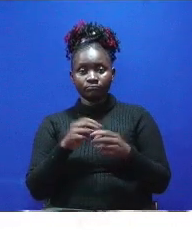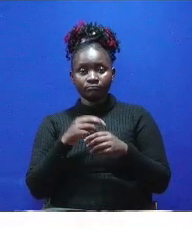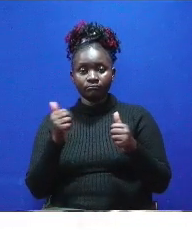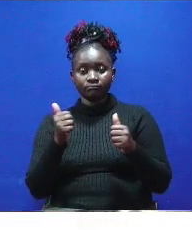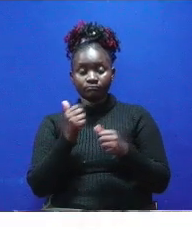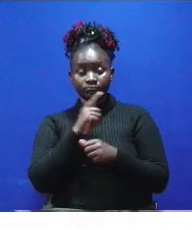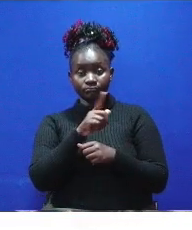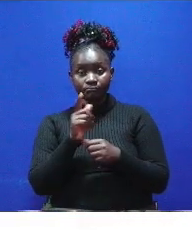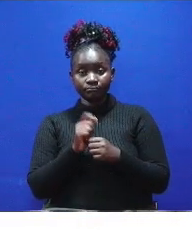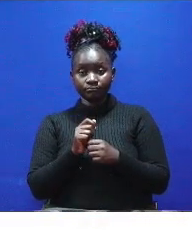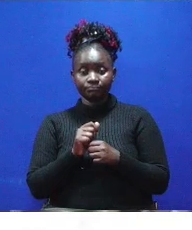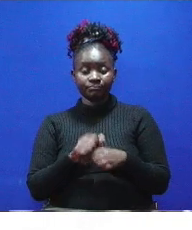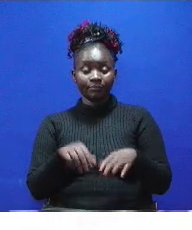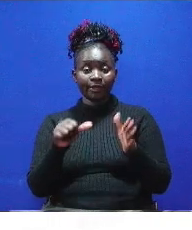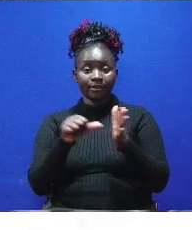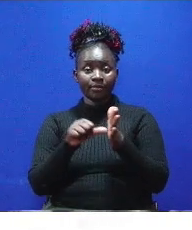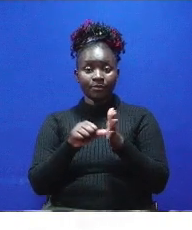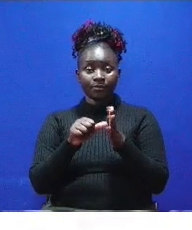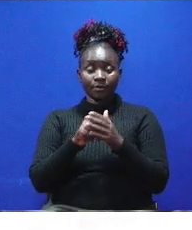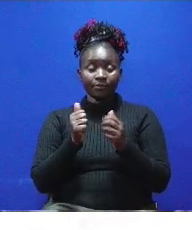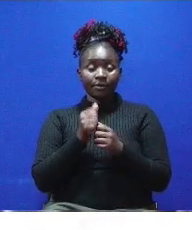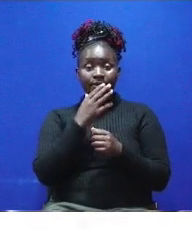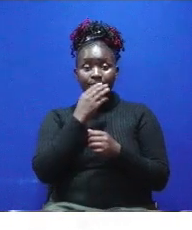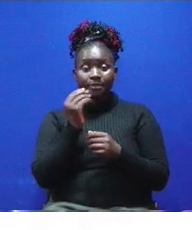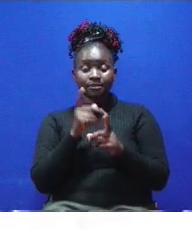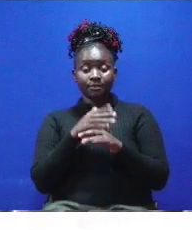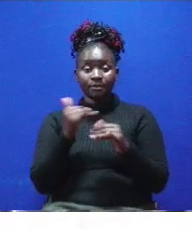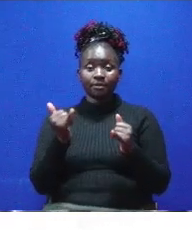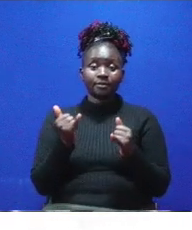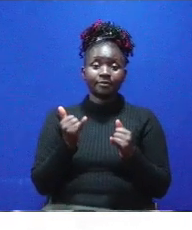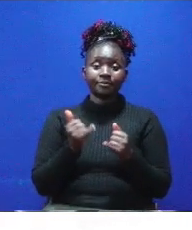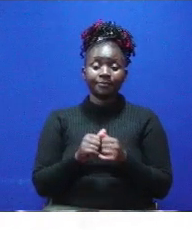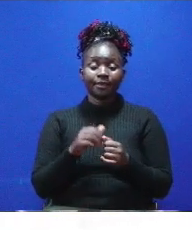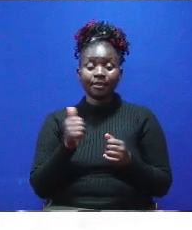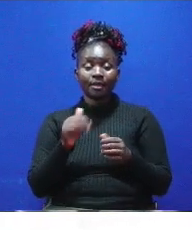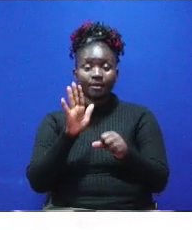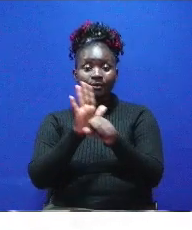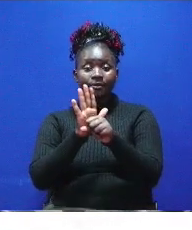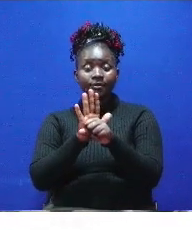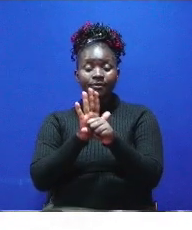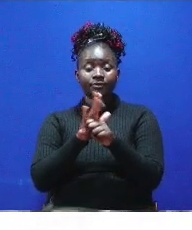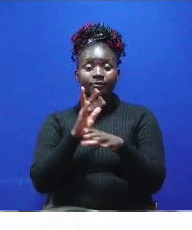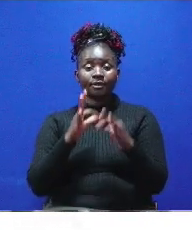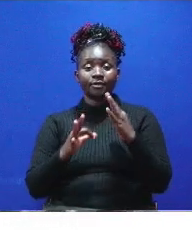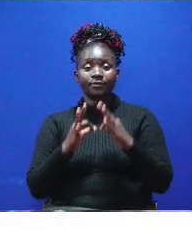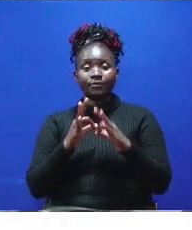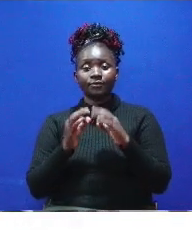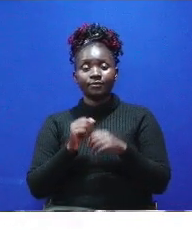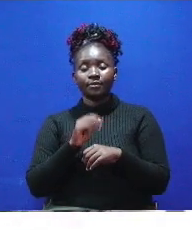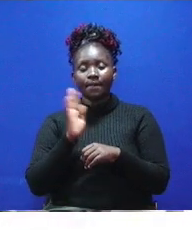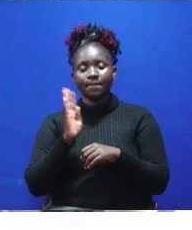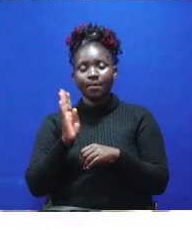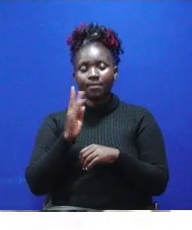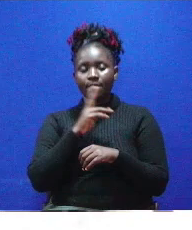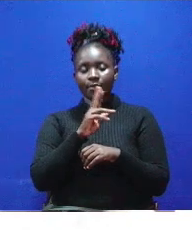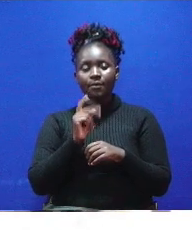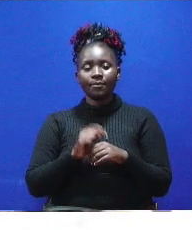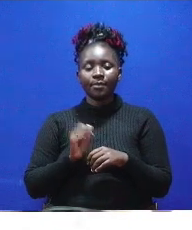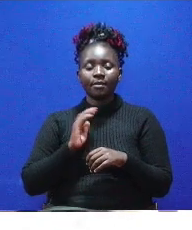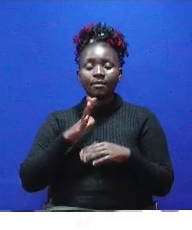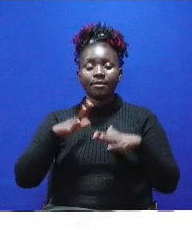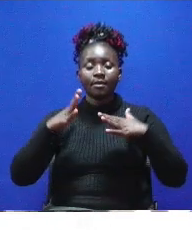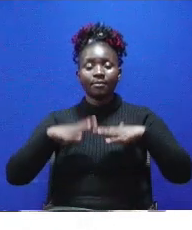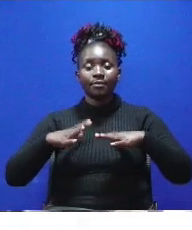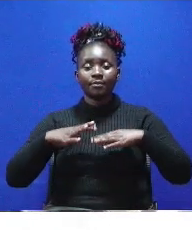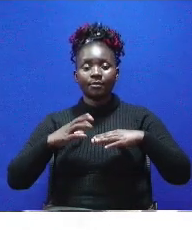iko na madhara, hata kama iko na uzuri wake lakini inakuwa na madhara nyingi. Kama hii miti ya blue gums, tumehimisha watu wetu